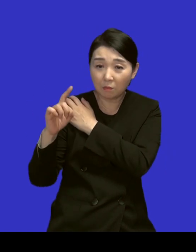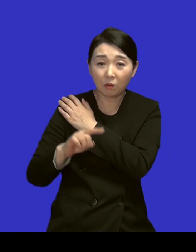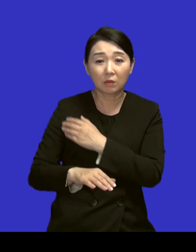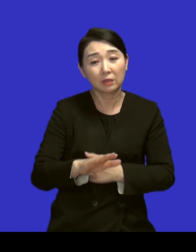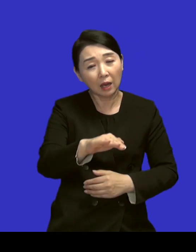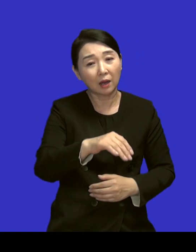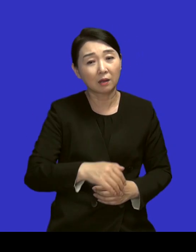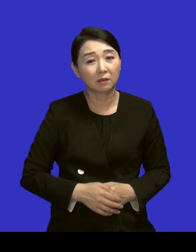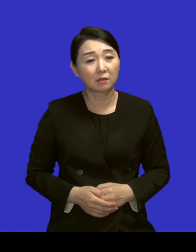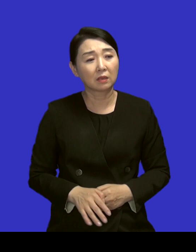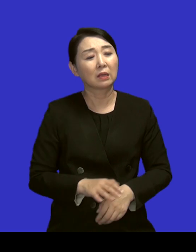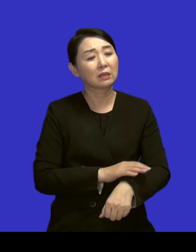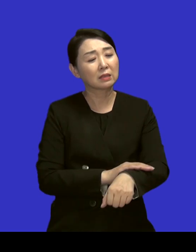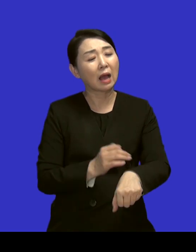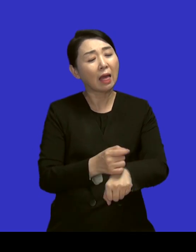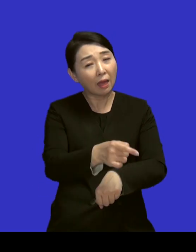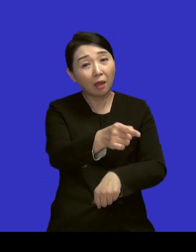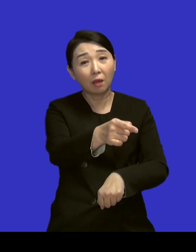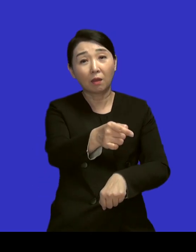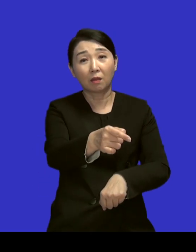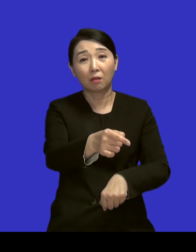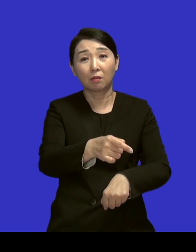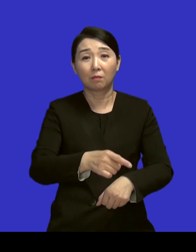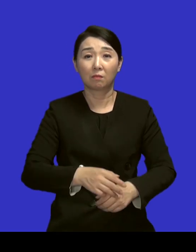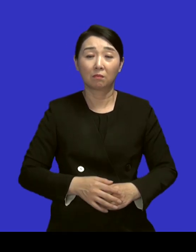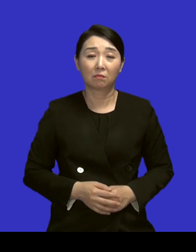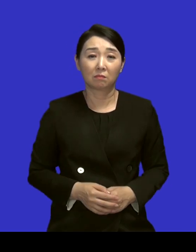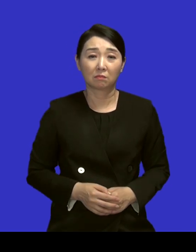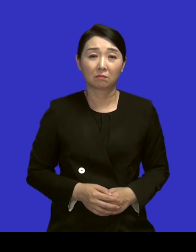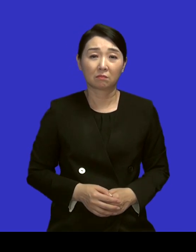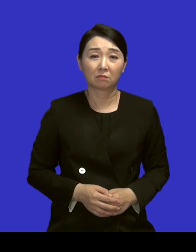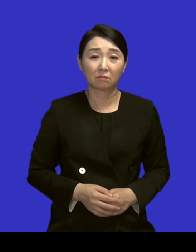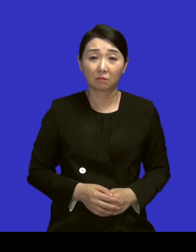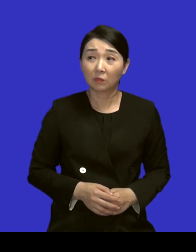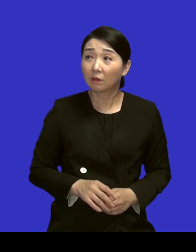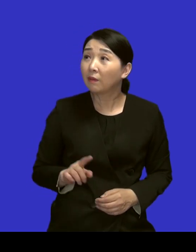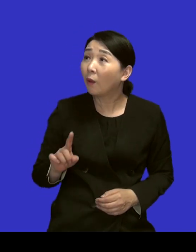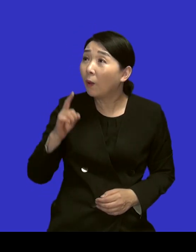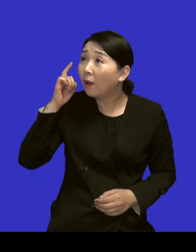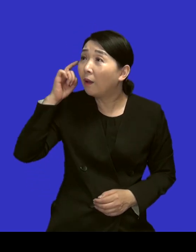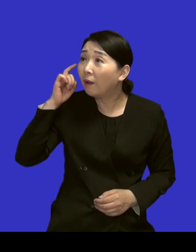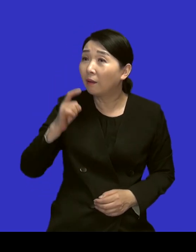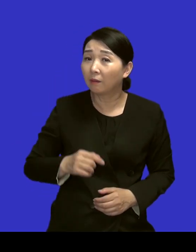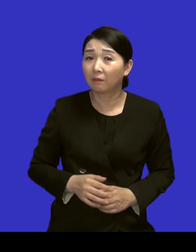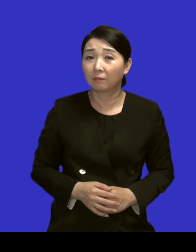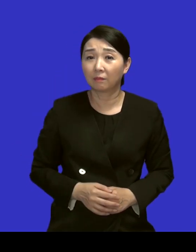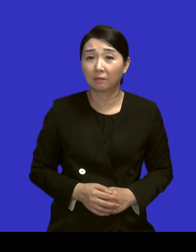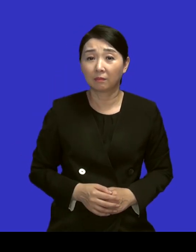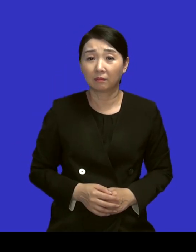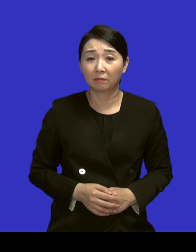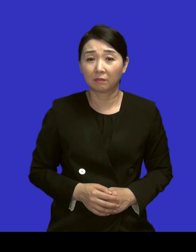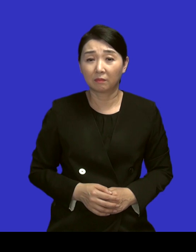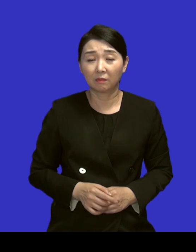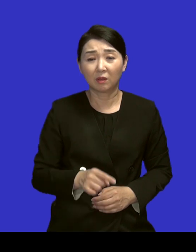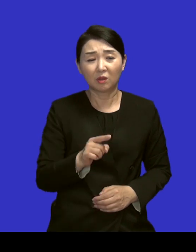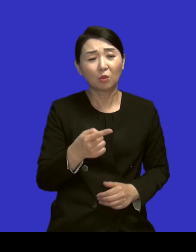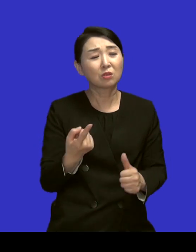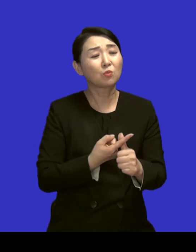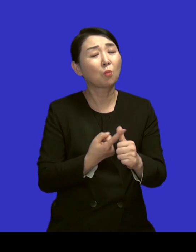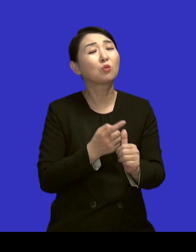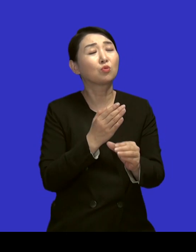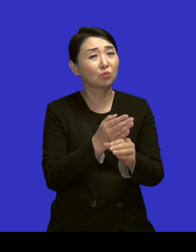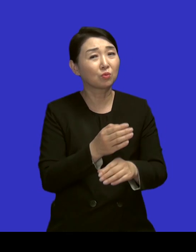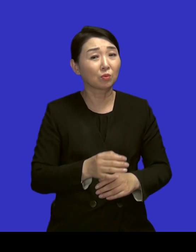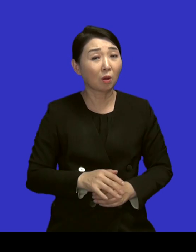야, 좀 잘 좀 해 이러는 거예요. 그래서 네 형님 왜요? 그랬더니 너 엄청 욕 먹고